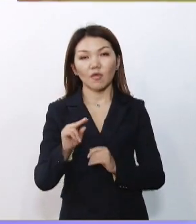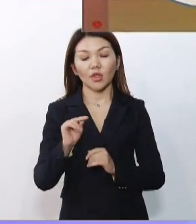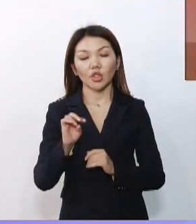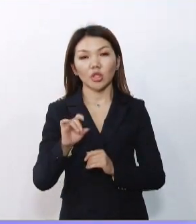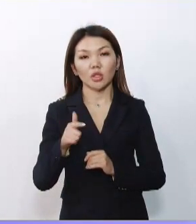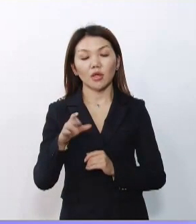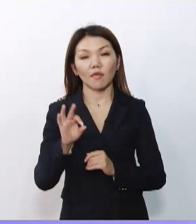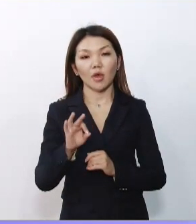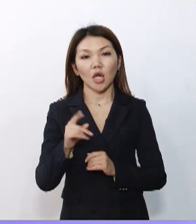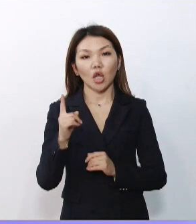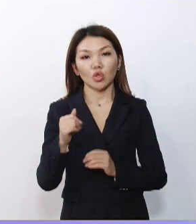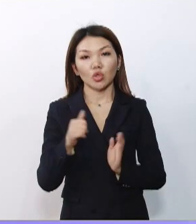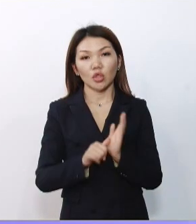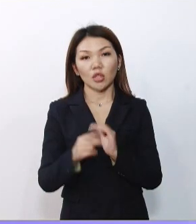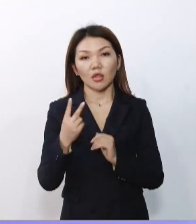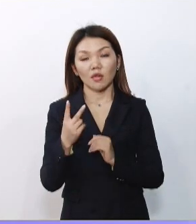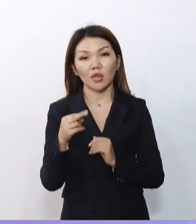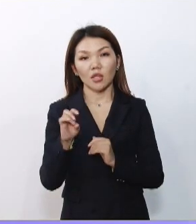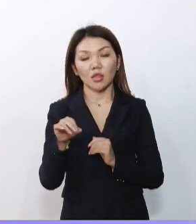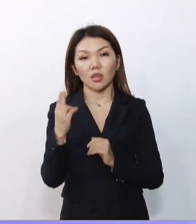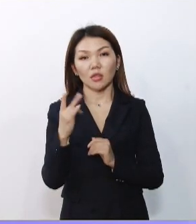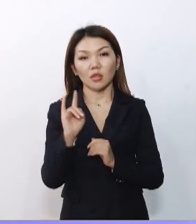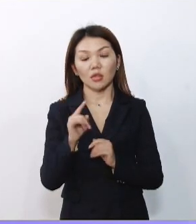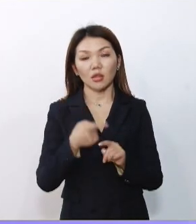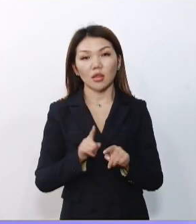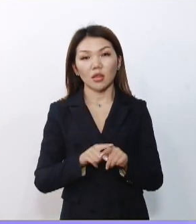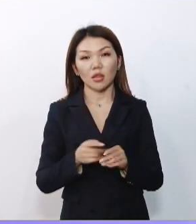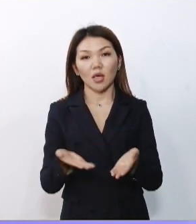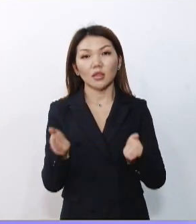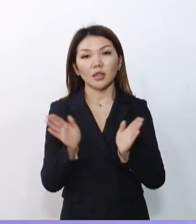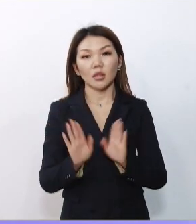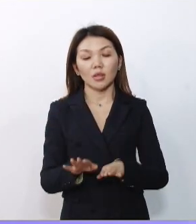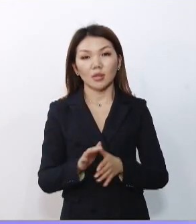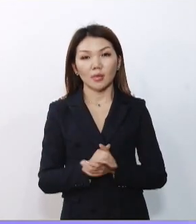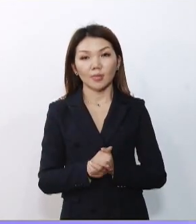А 162 единицы – это остаток.